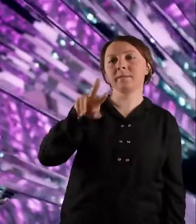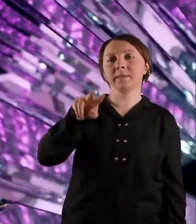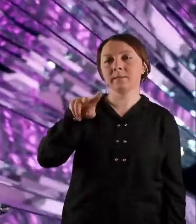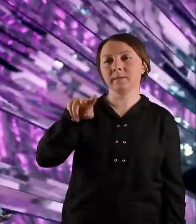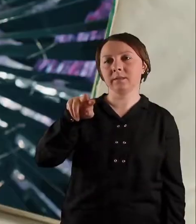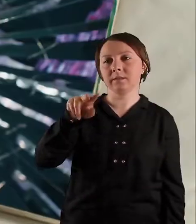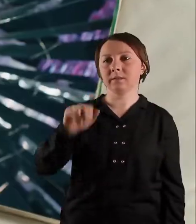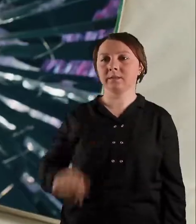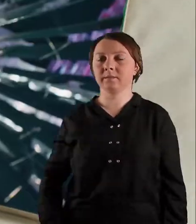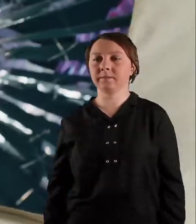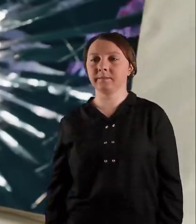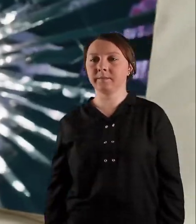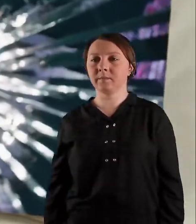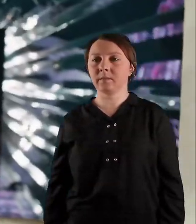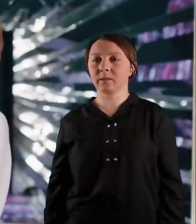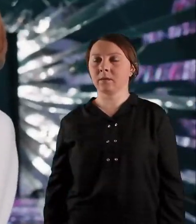Mehtap gibi.